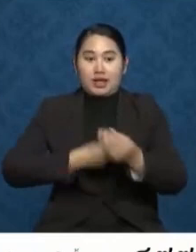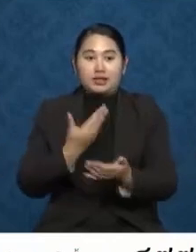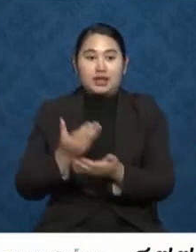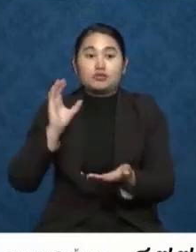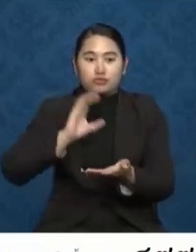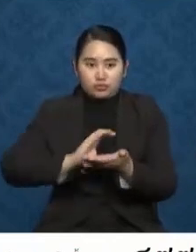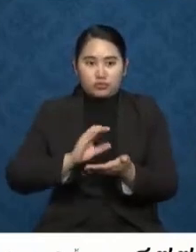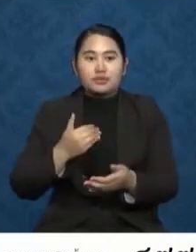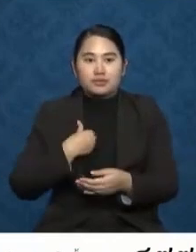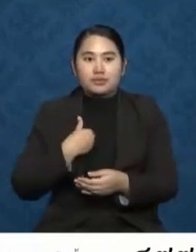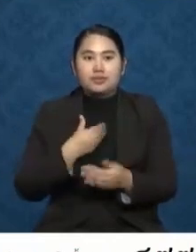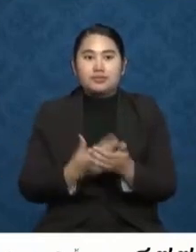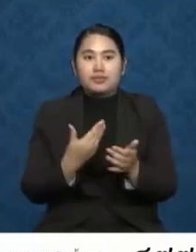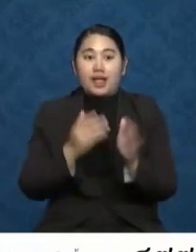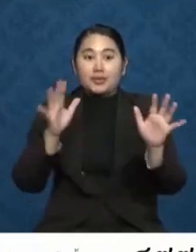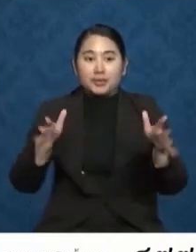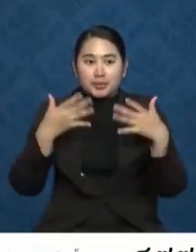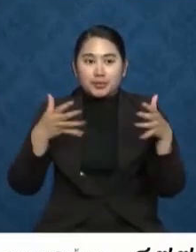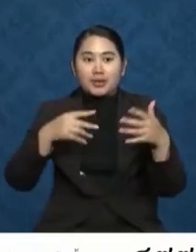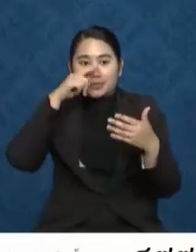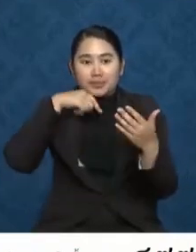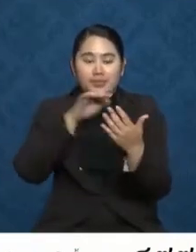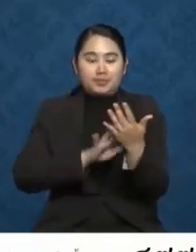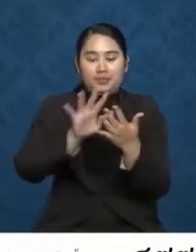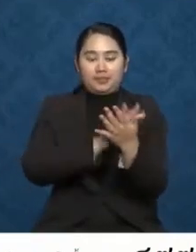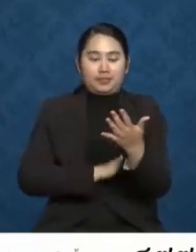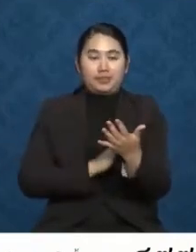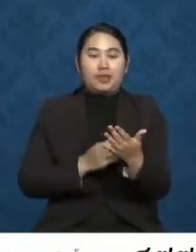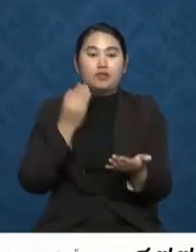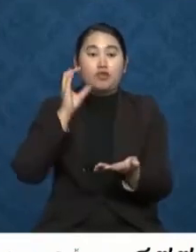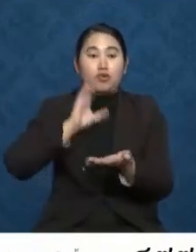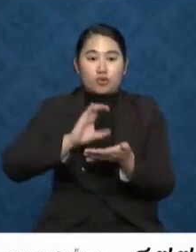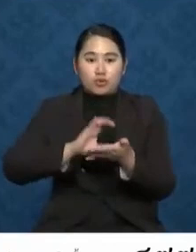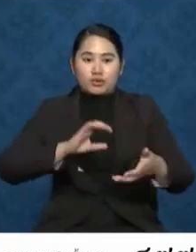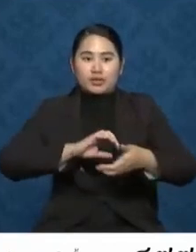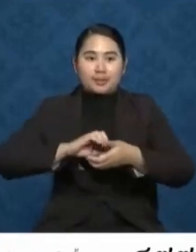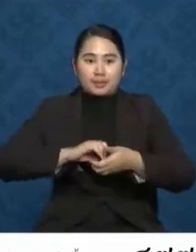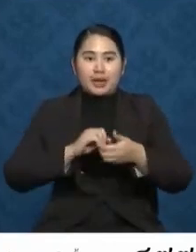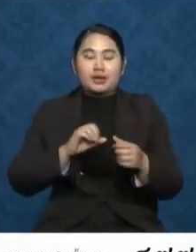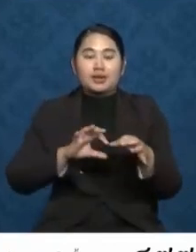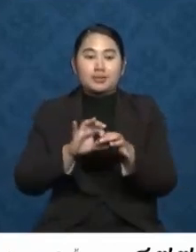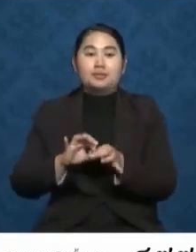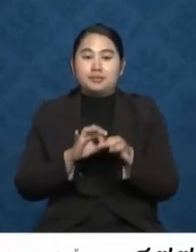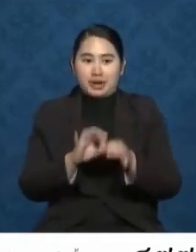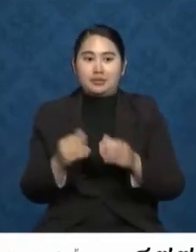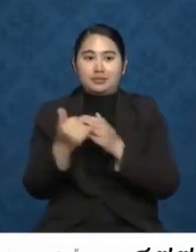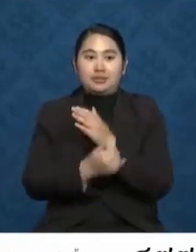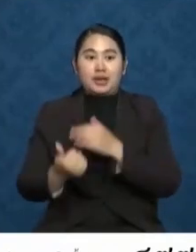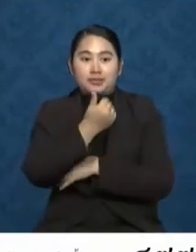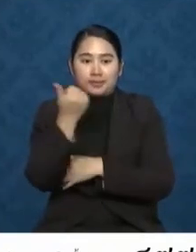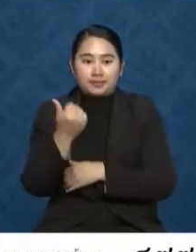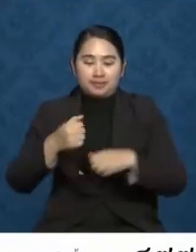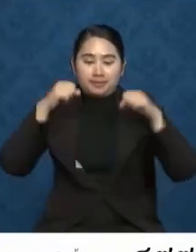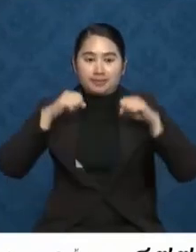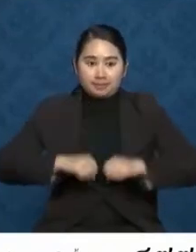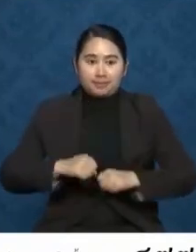ระหว่างประเทศให้เงินเข้ามาในประเทศไทยเยอะๆโดยลงทุนเป็นเรื่องการสร้างความสัมพันธ์ในการค้าและการลงทุนกับต่างชาติและเขาตัดสินใจเ